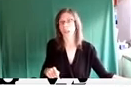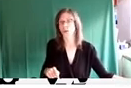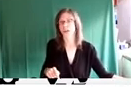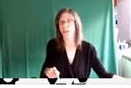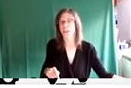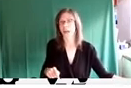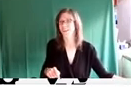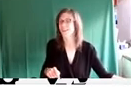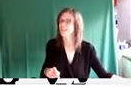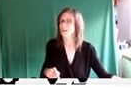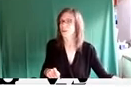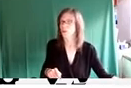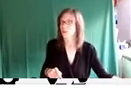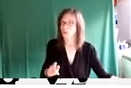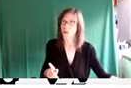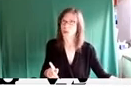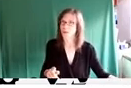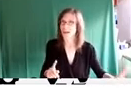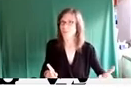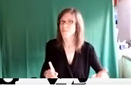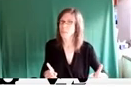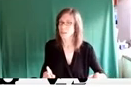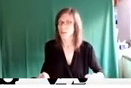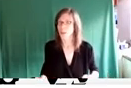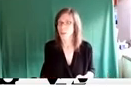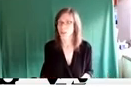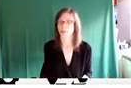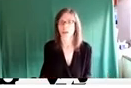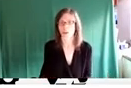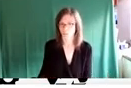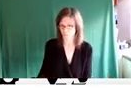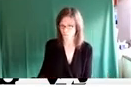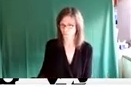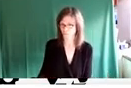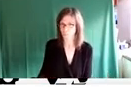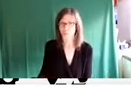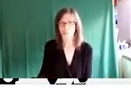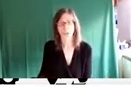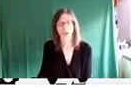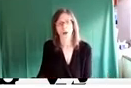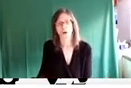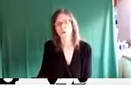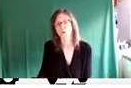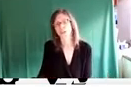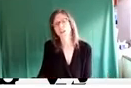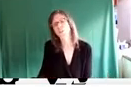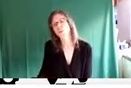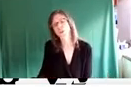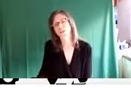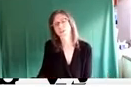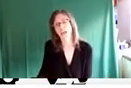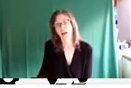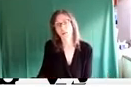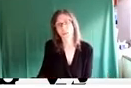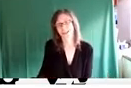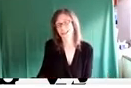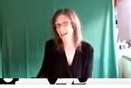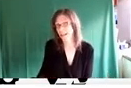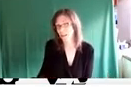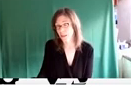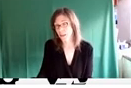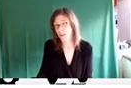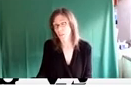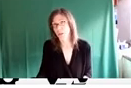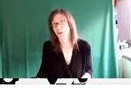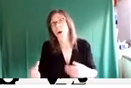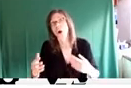créée il y a 20 ans, c'est encore faisable, mais ce n'est pas si évident que ça. Choisir des dépôts de données fiables, pertinents